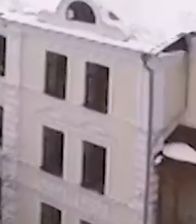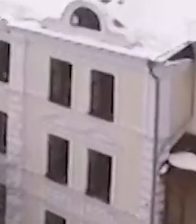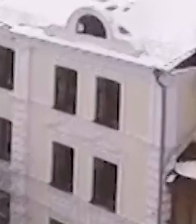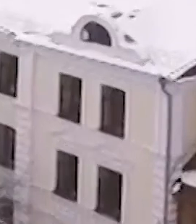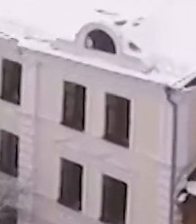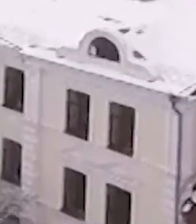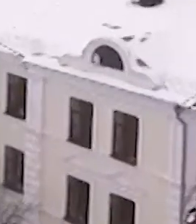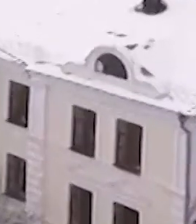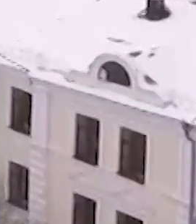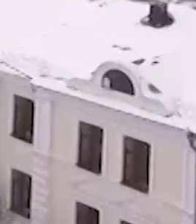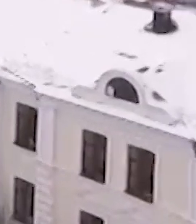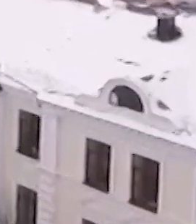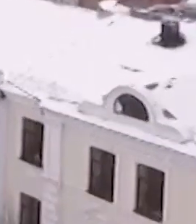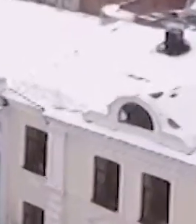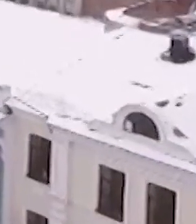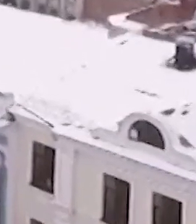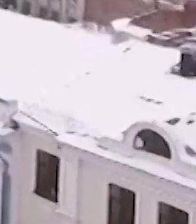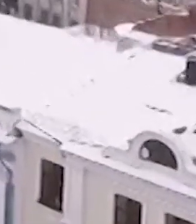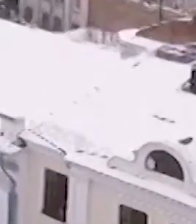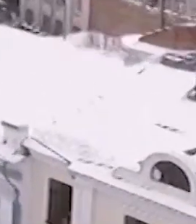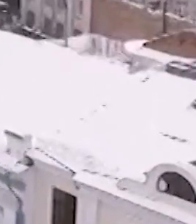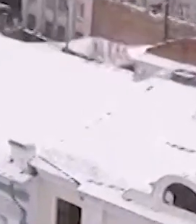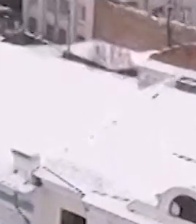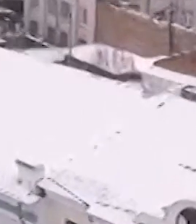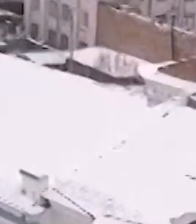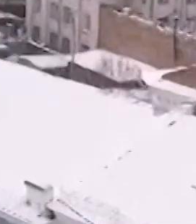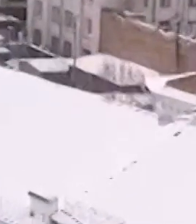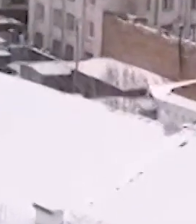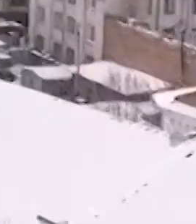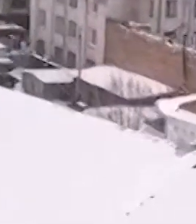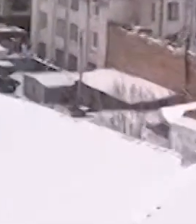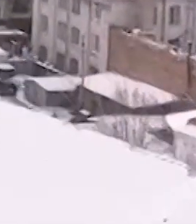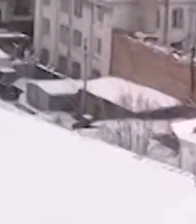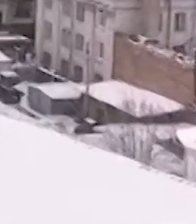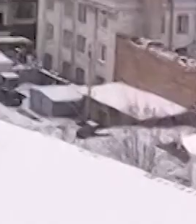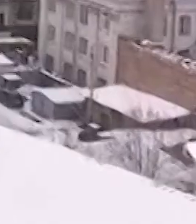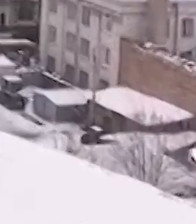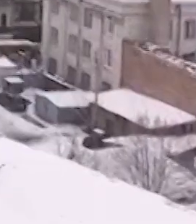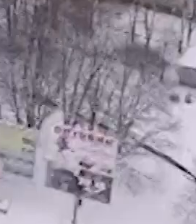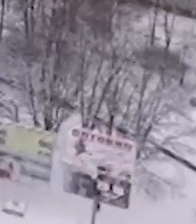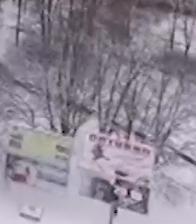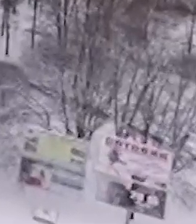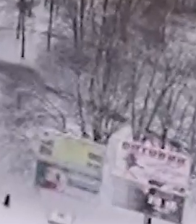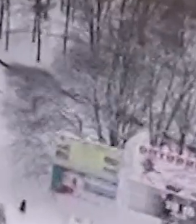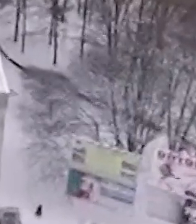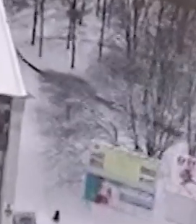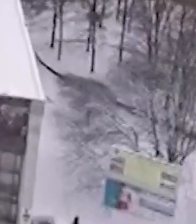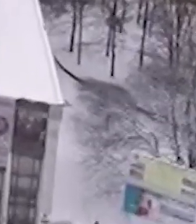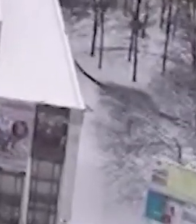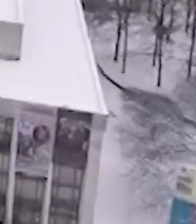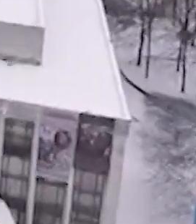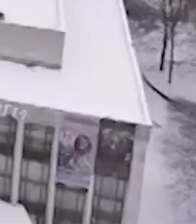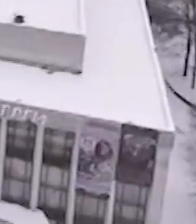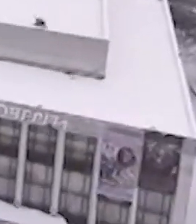6 метрів за секунду. Температура повітря в області вночі від мінус 5 до мінус 4 градусів. Вдень від 4 до 3